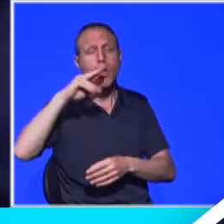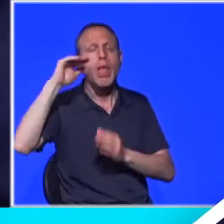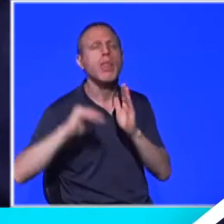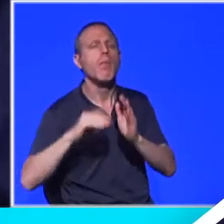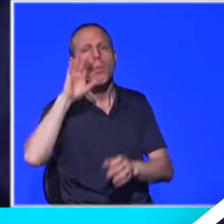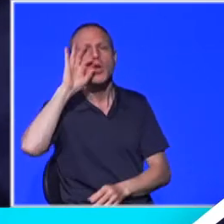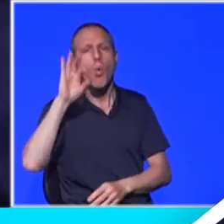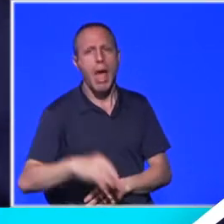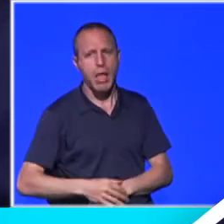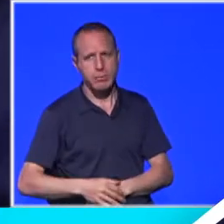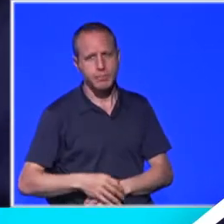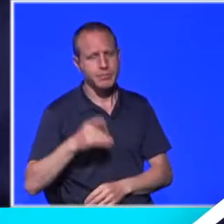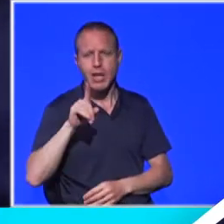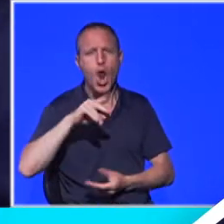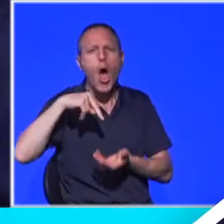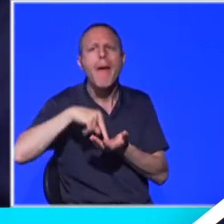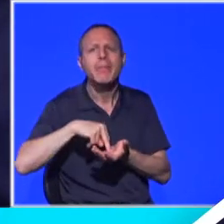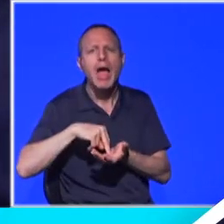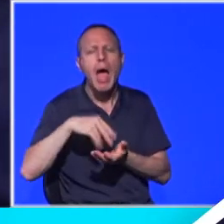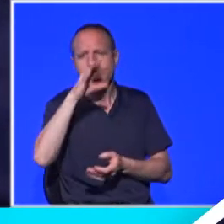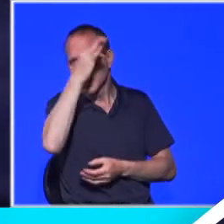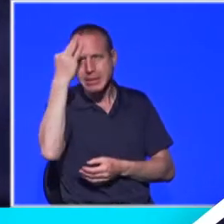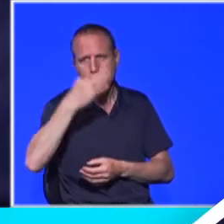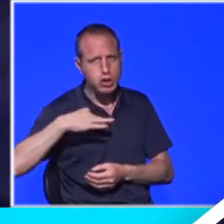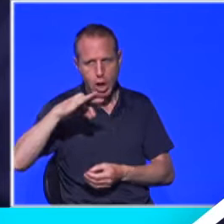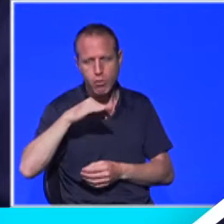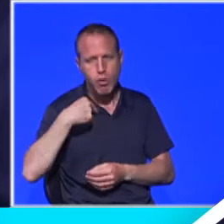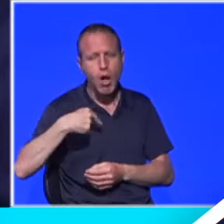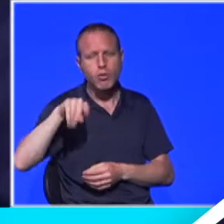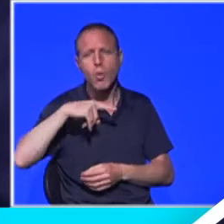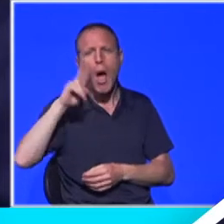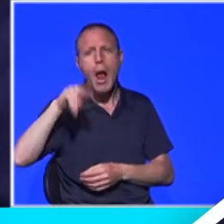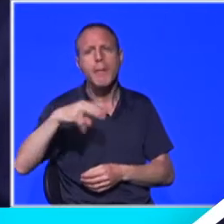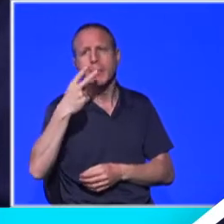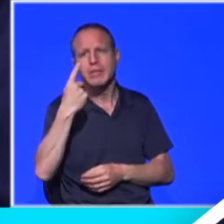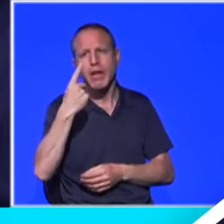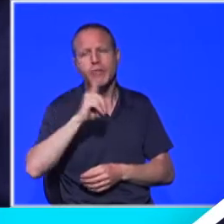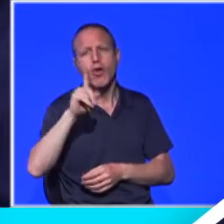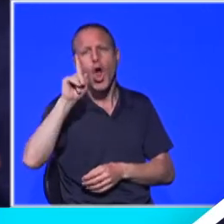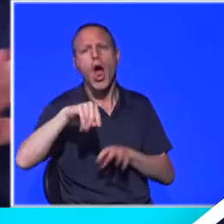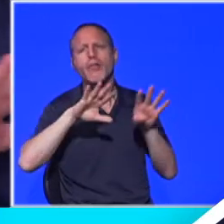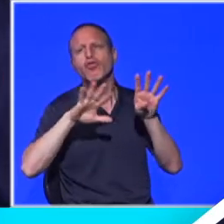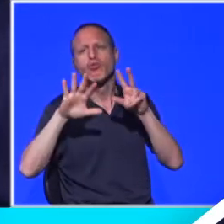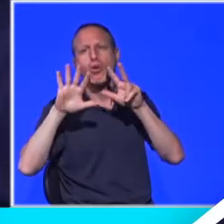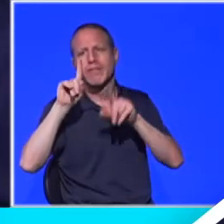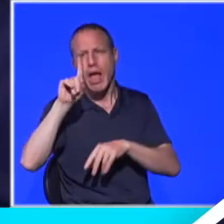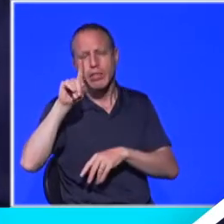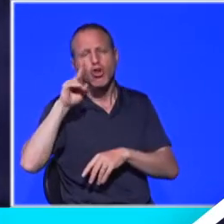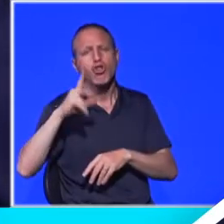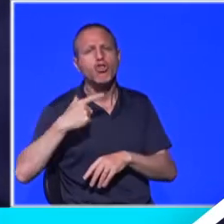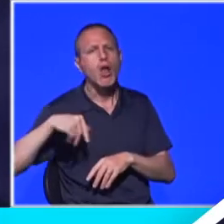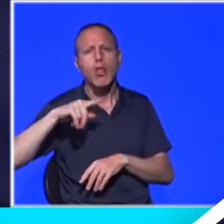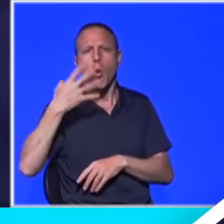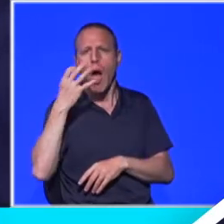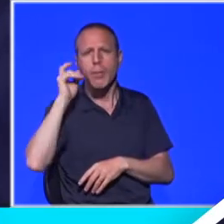עניין של עמדה. המזל שלנו הוא שאנחנו ב-2021 ולא ב-1981. יש לנו 40 שנה